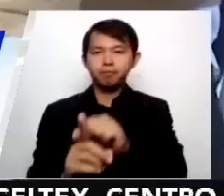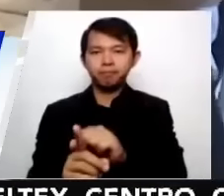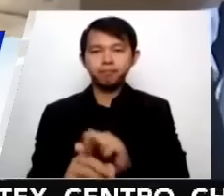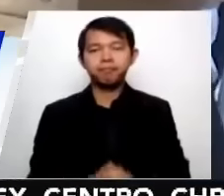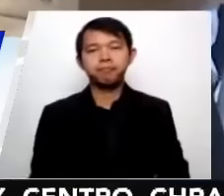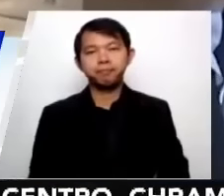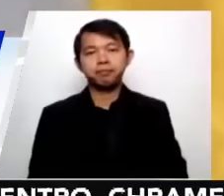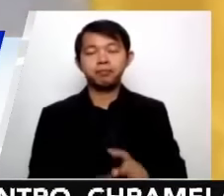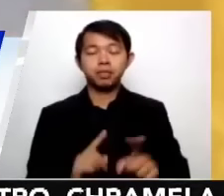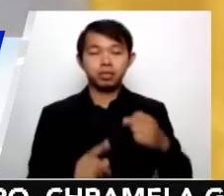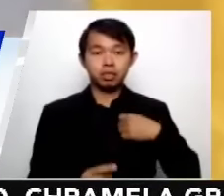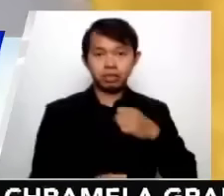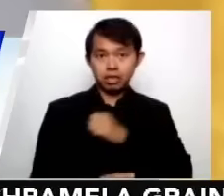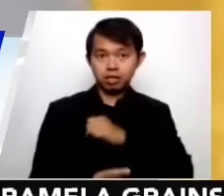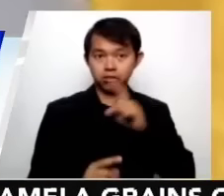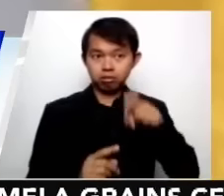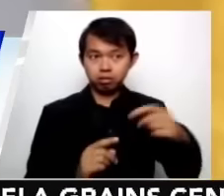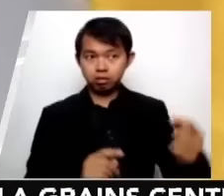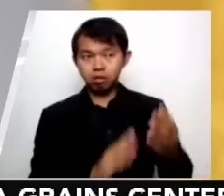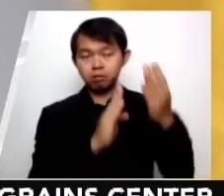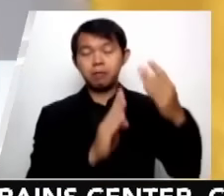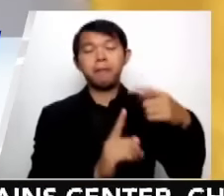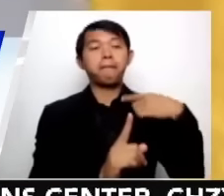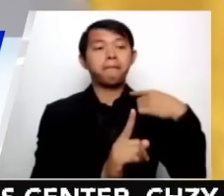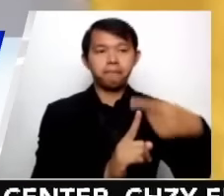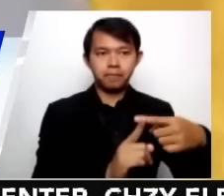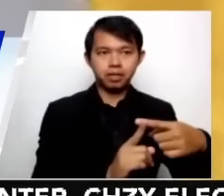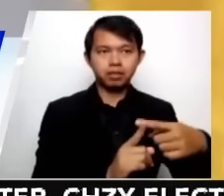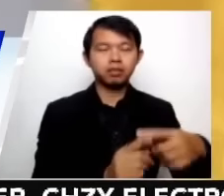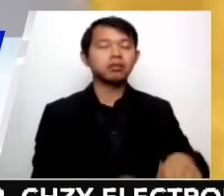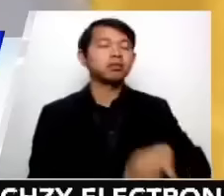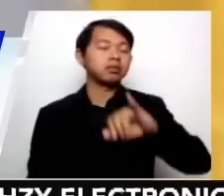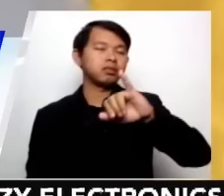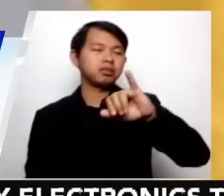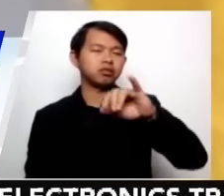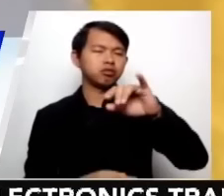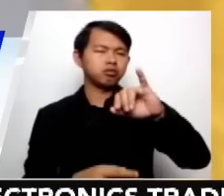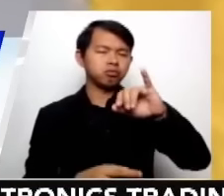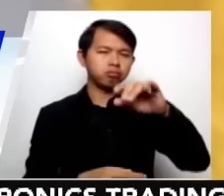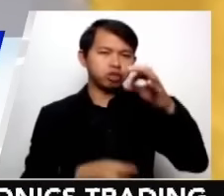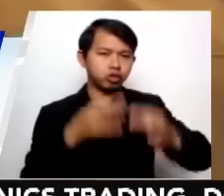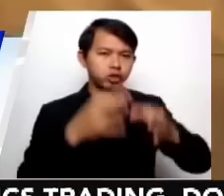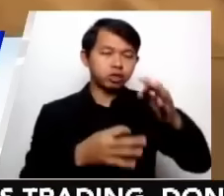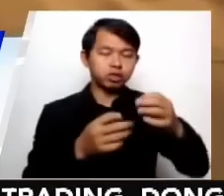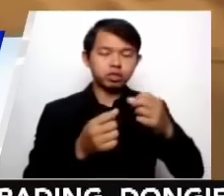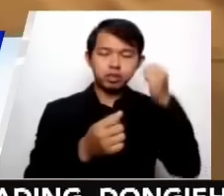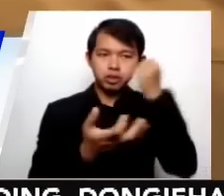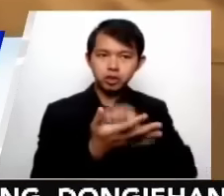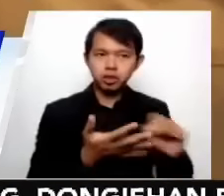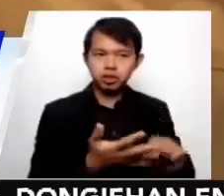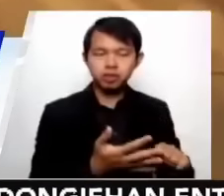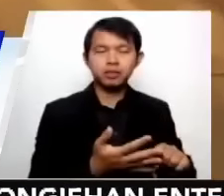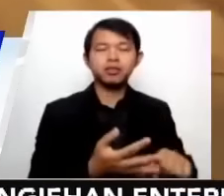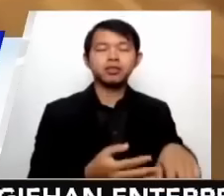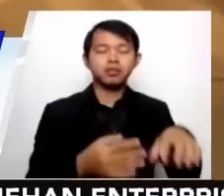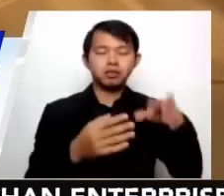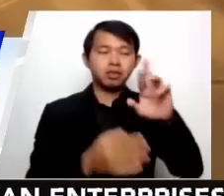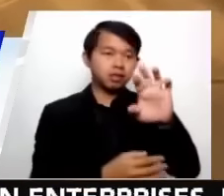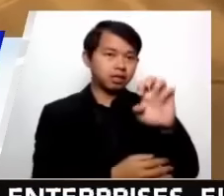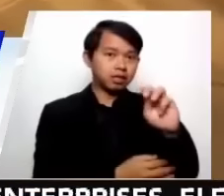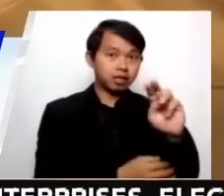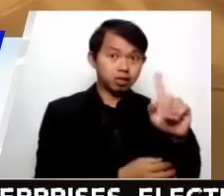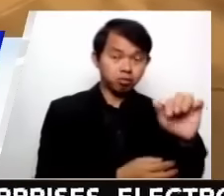kailangang harapin ni Quiboloy. Binaligtad ni Justice Secretary Jesus Crispin Remulla ang desisyon ng City Prosecutor of Davao